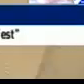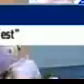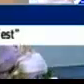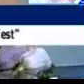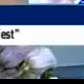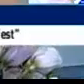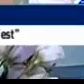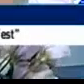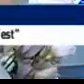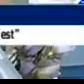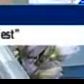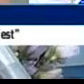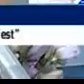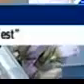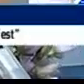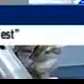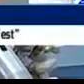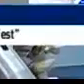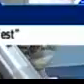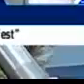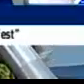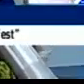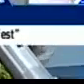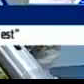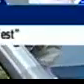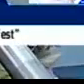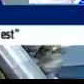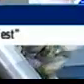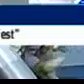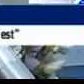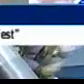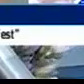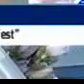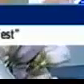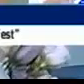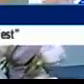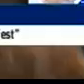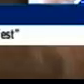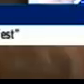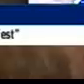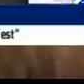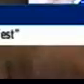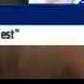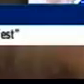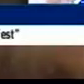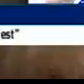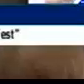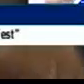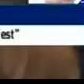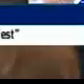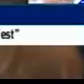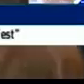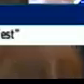de carte poate să vină și să găsească carte pentru orice gusturi și pentru orice vârste. Prezent la eveniment,